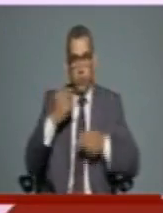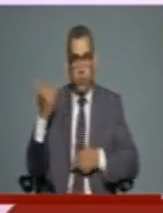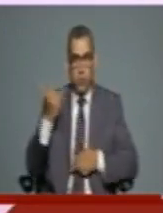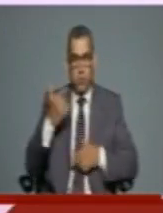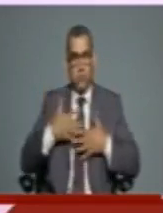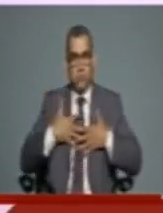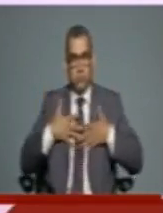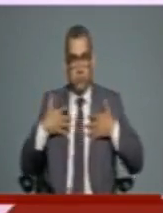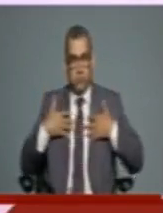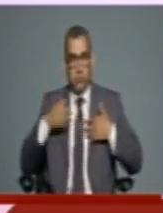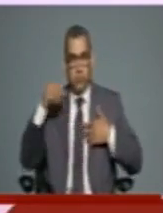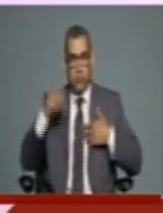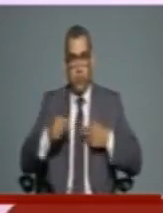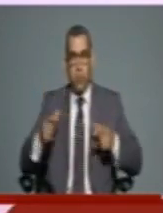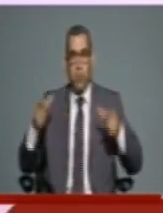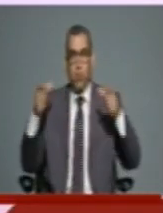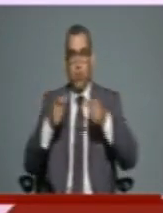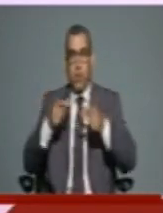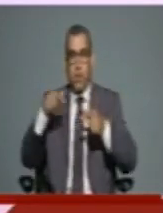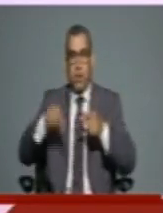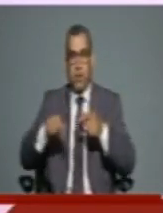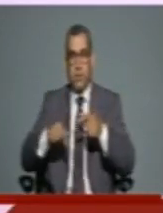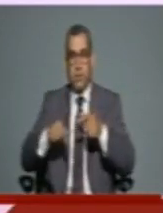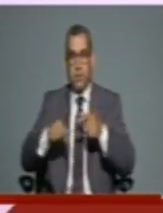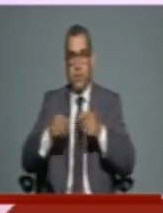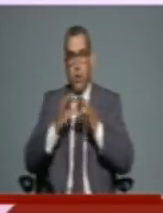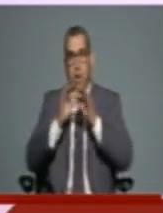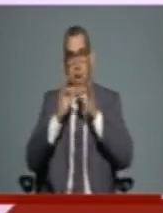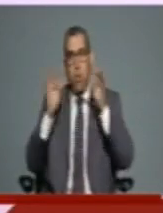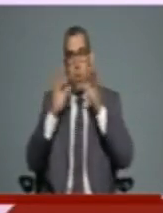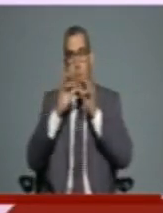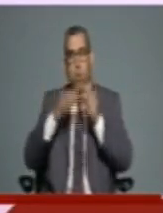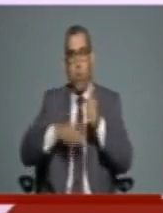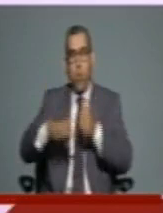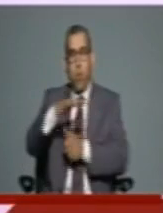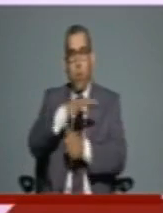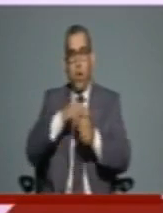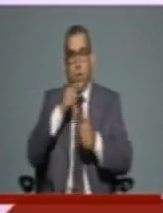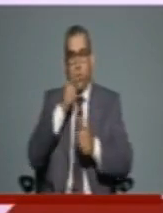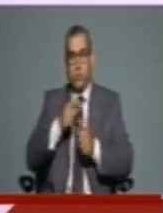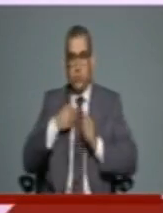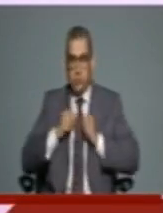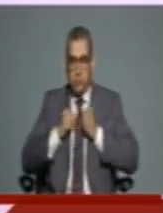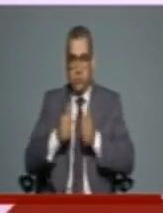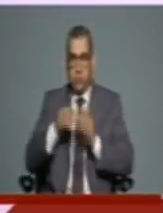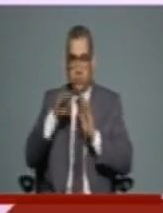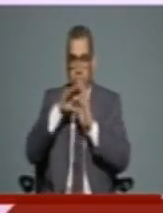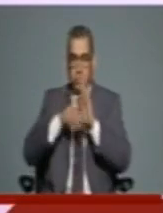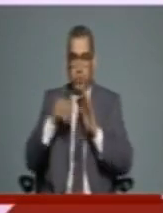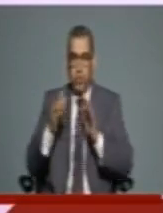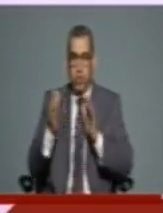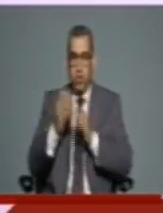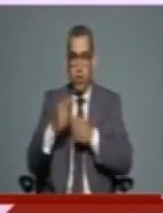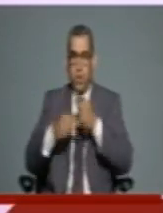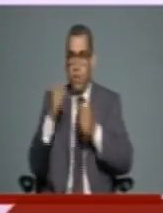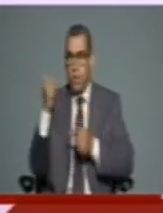هذا المؤتمر حكاية وطن وما نحضره في اليوم بالأمس